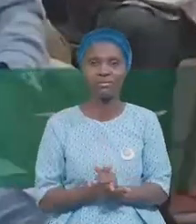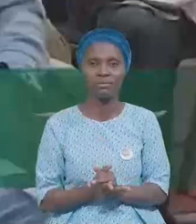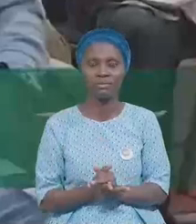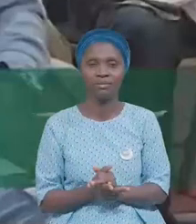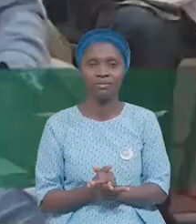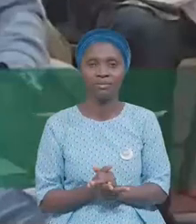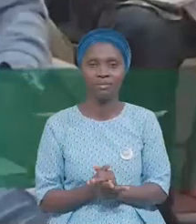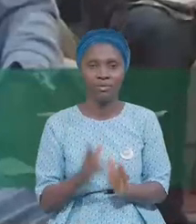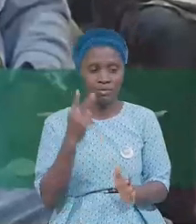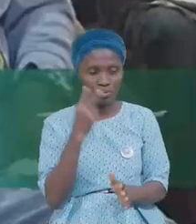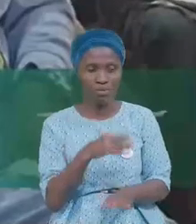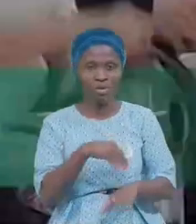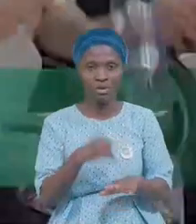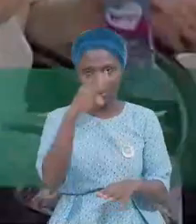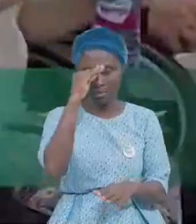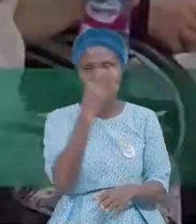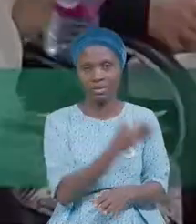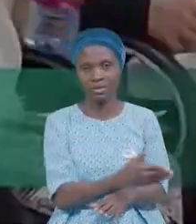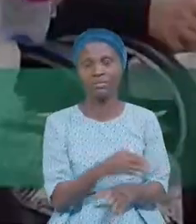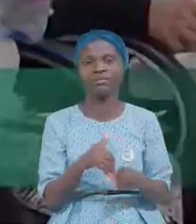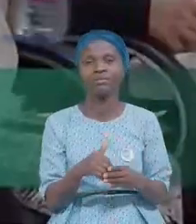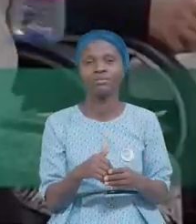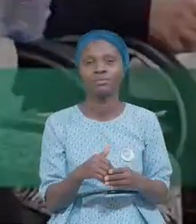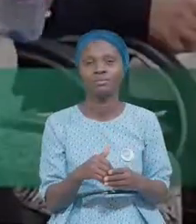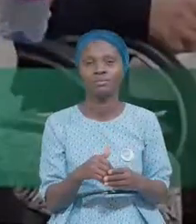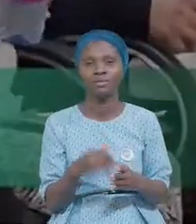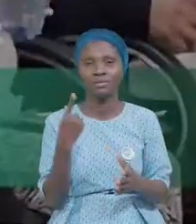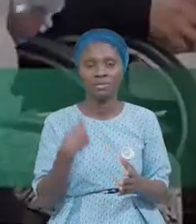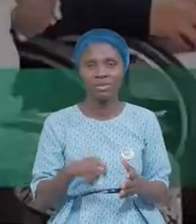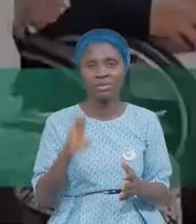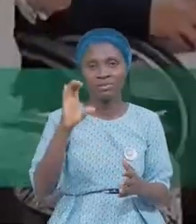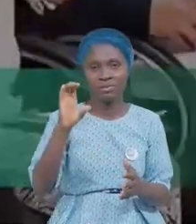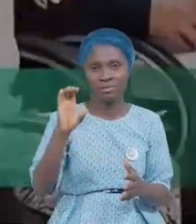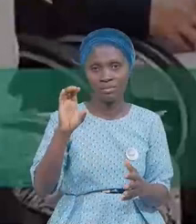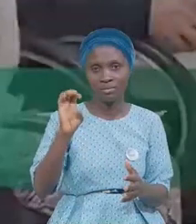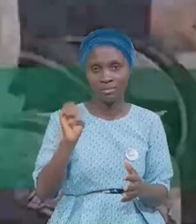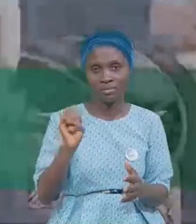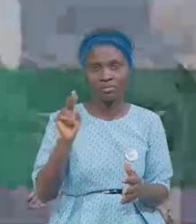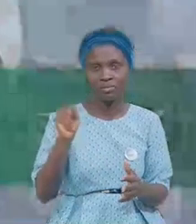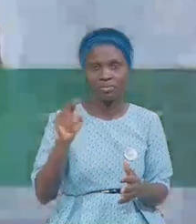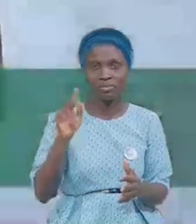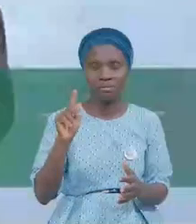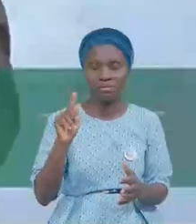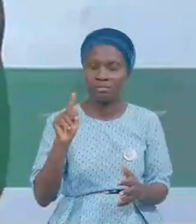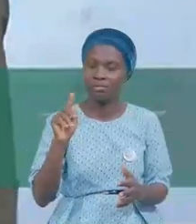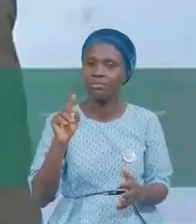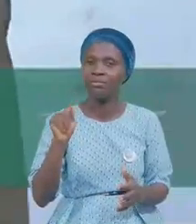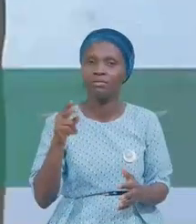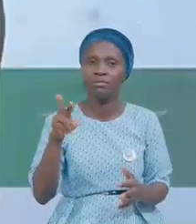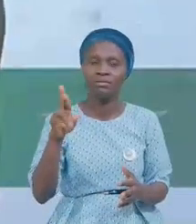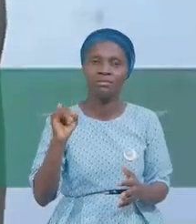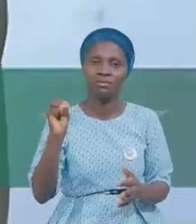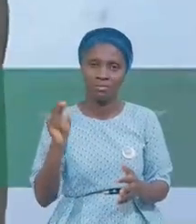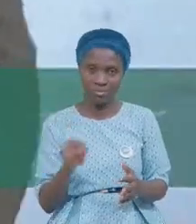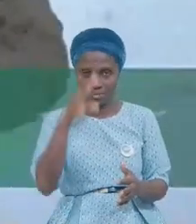Matthieu chapitre 8, verset 8. Le centenier répondit, « Seigneur, je ne suis